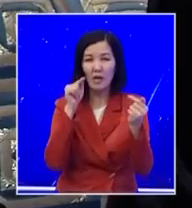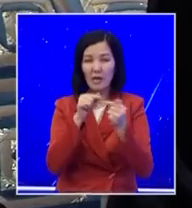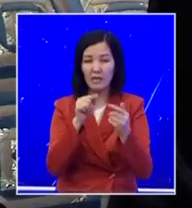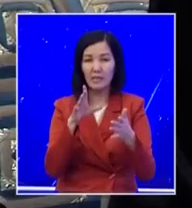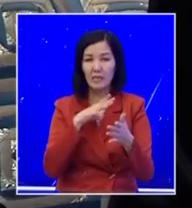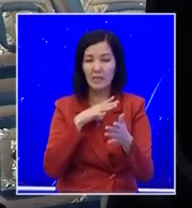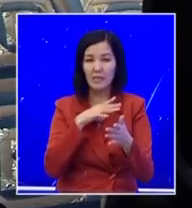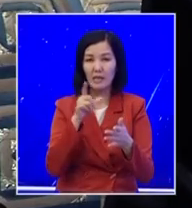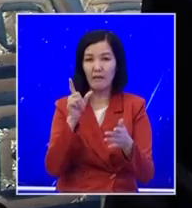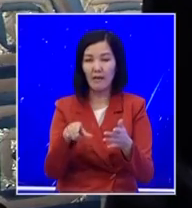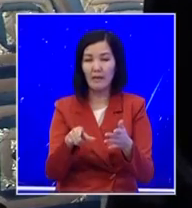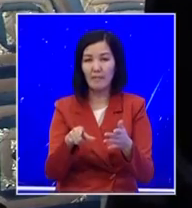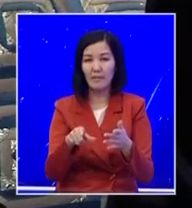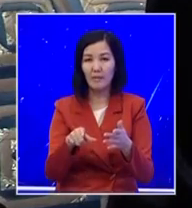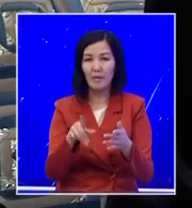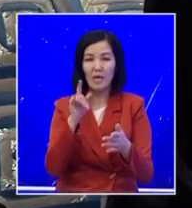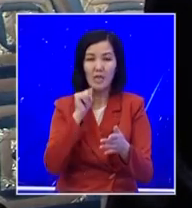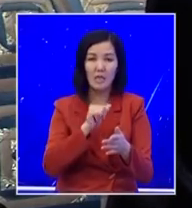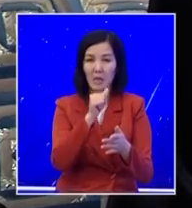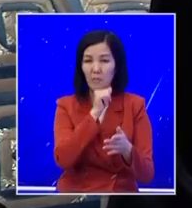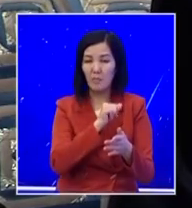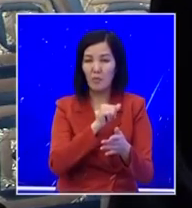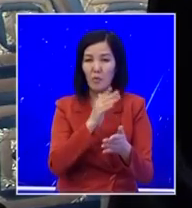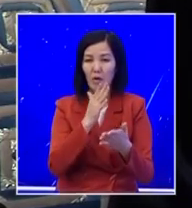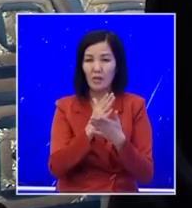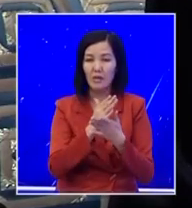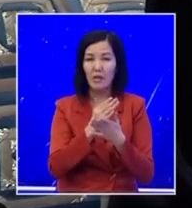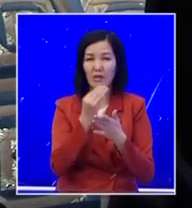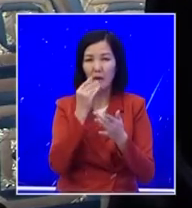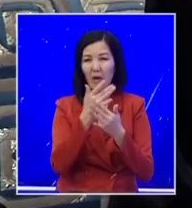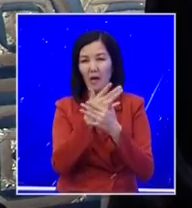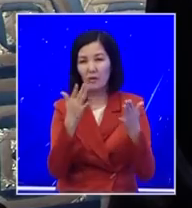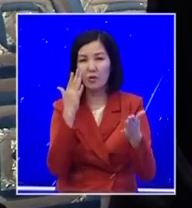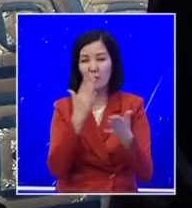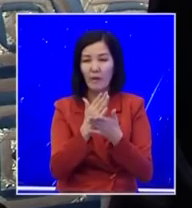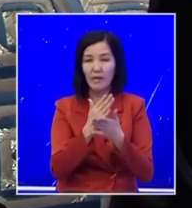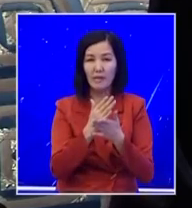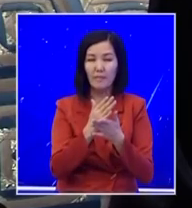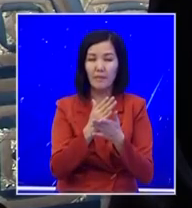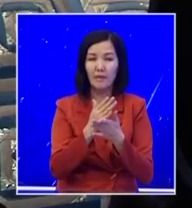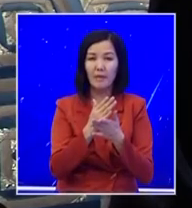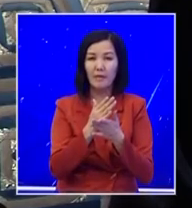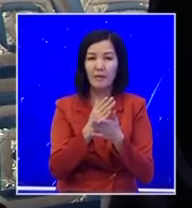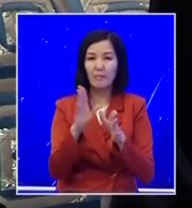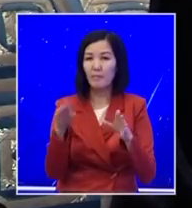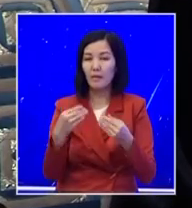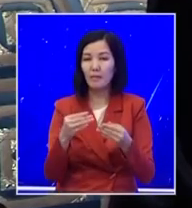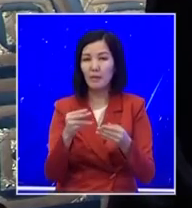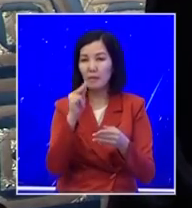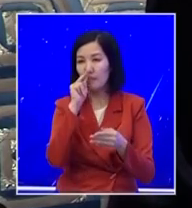отырған адам тағып қойған астығы бар, соны әдейі бермей отыр